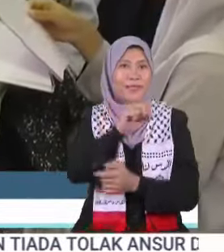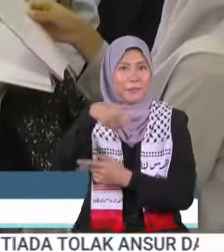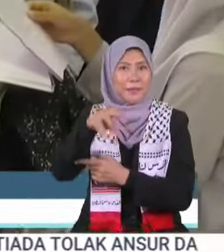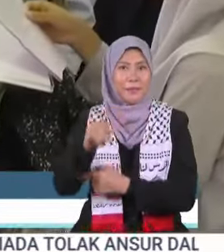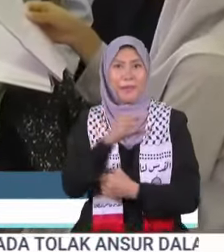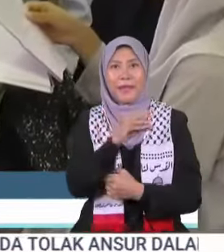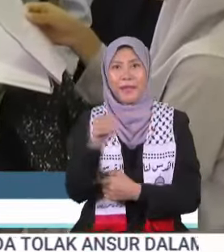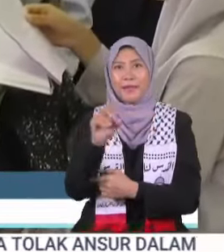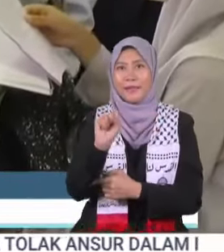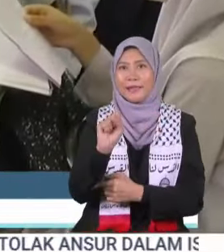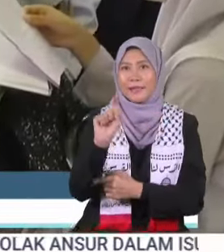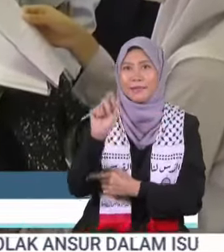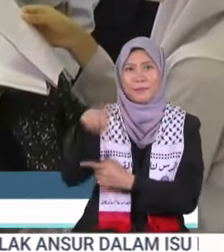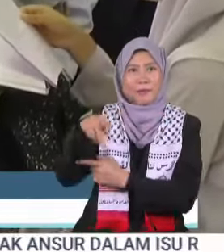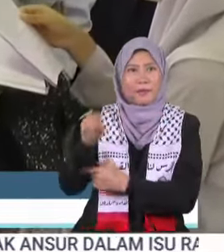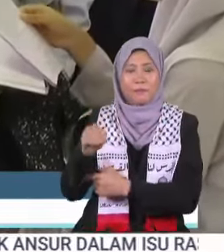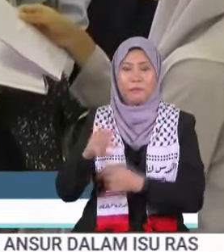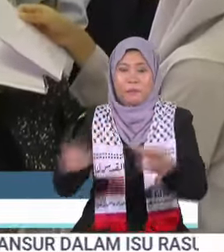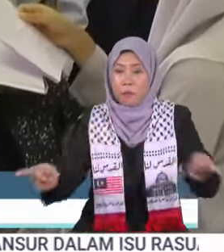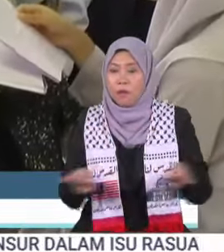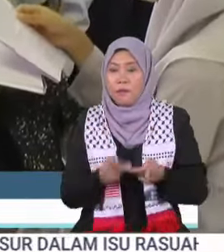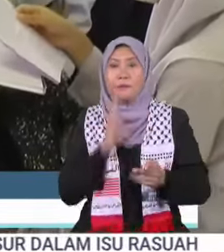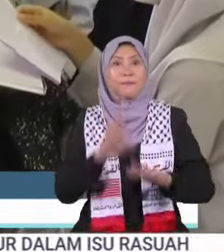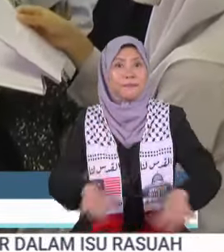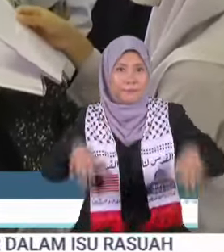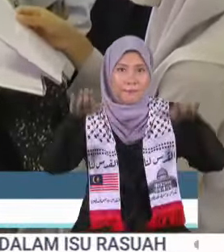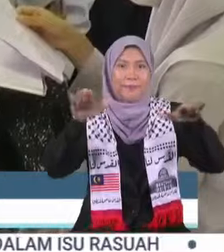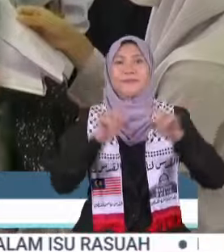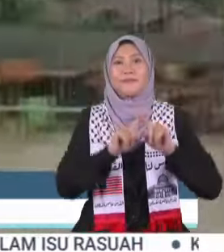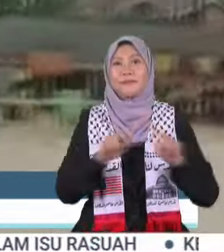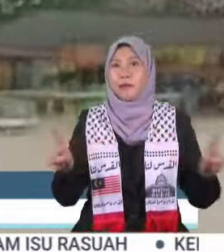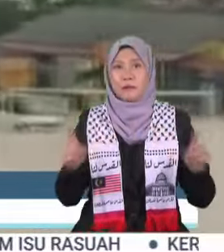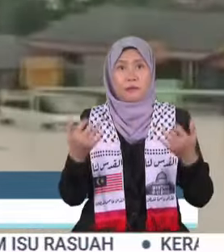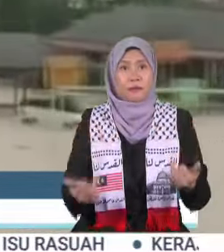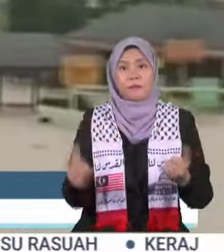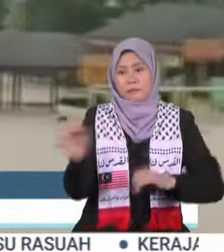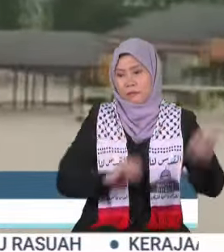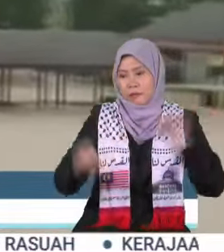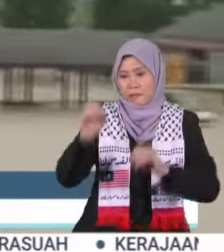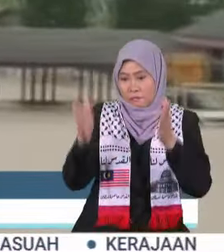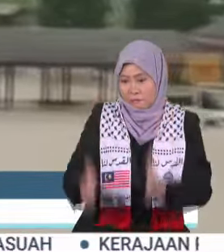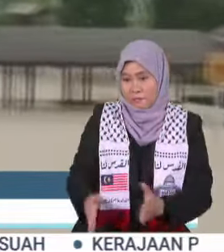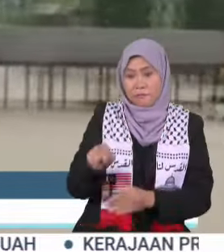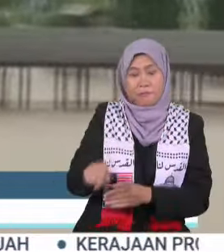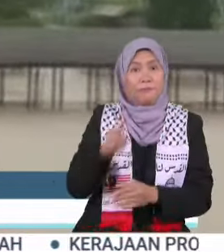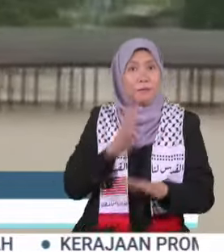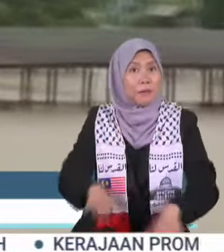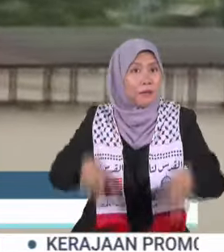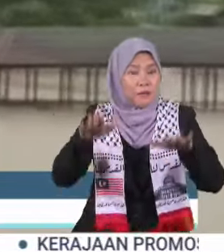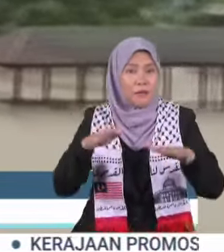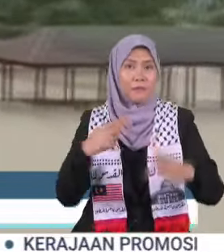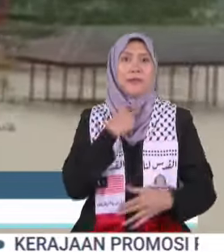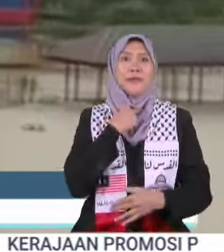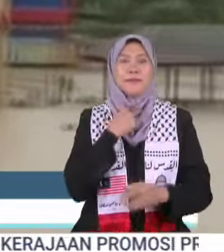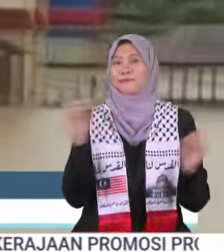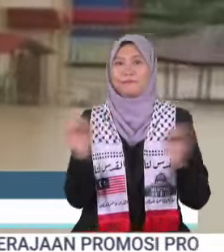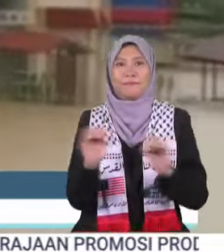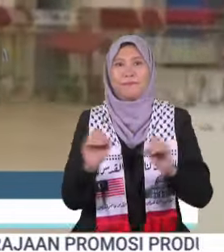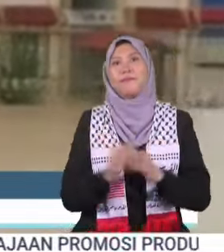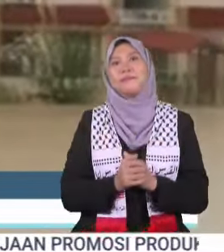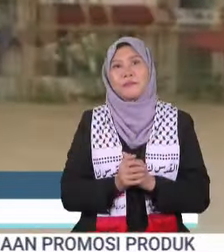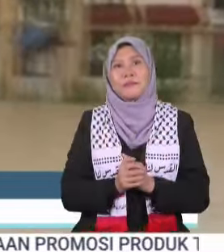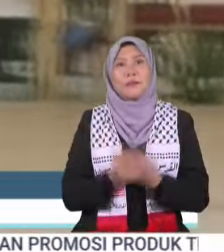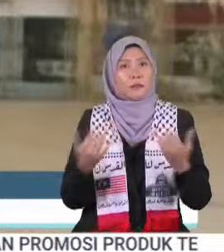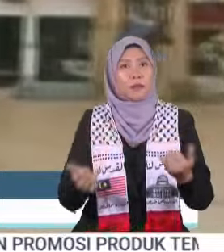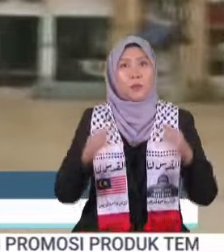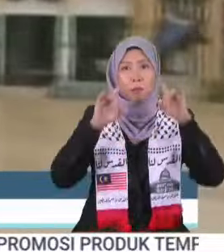stpm di lokasi terjejas banjir bagaimanapun setakat ini tiada calon SPM terkandas akibat banjir sementara itu peperiksaan